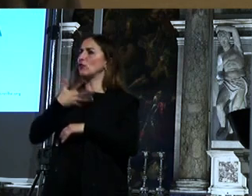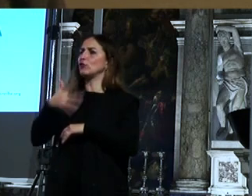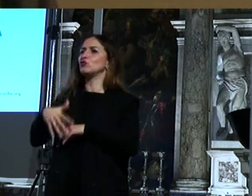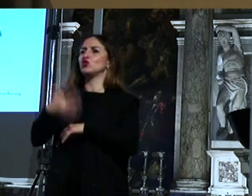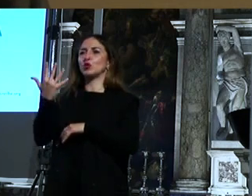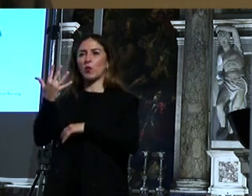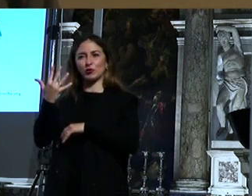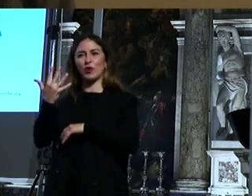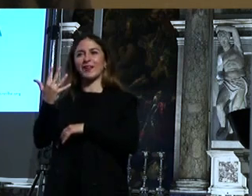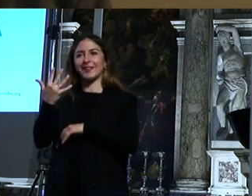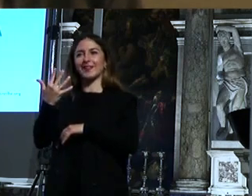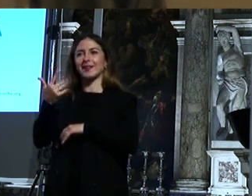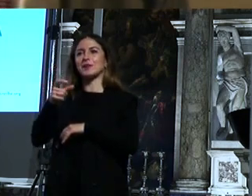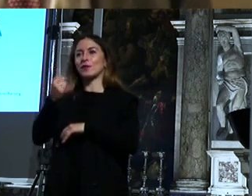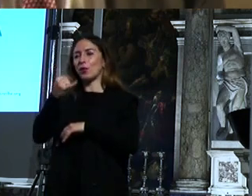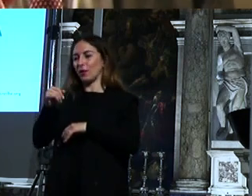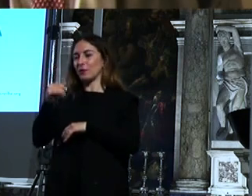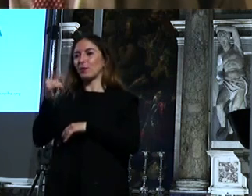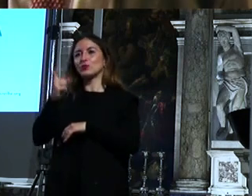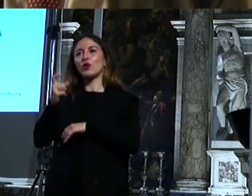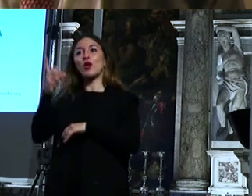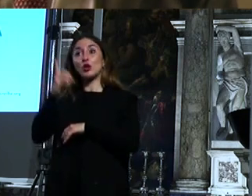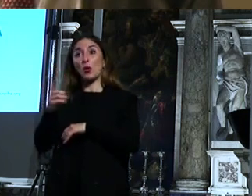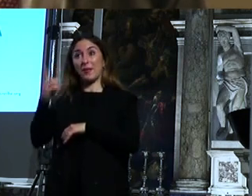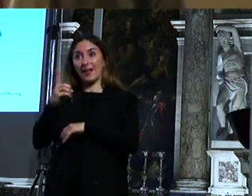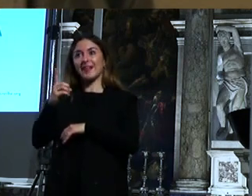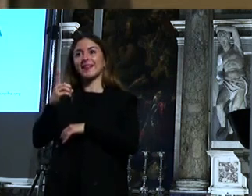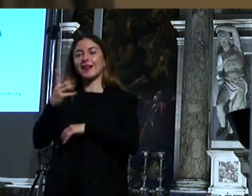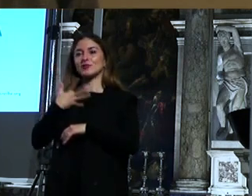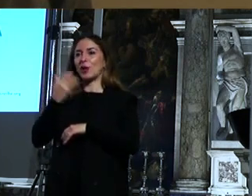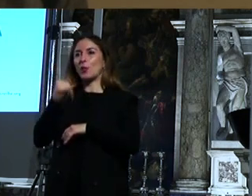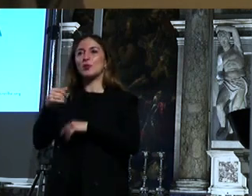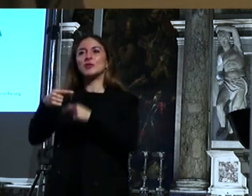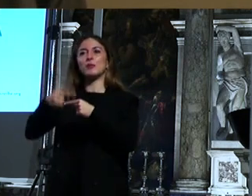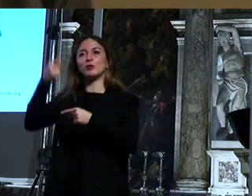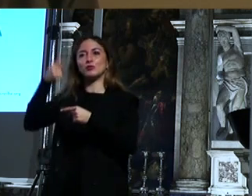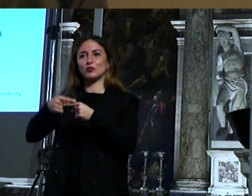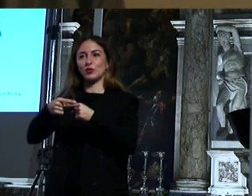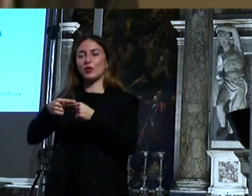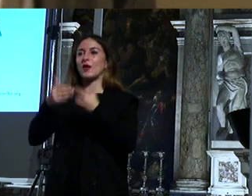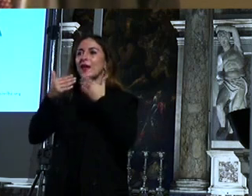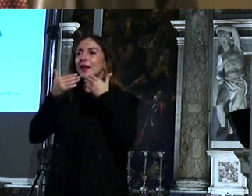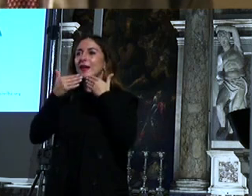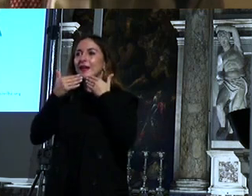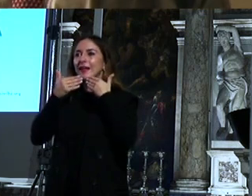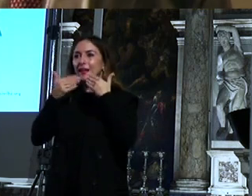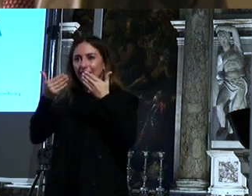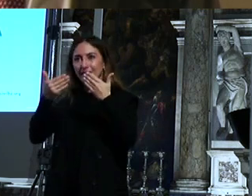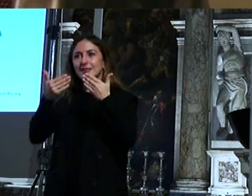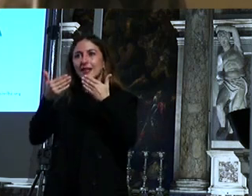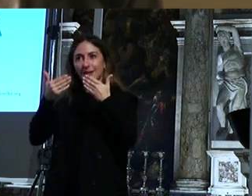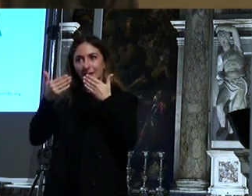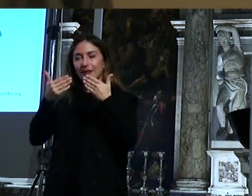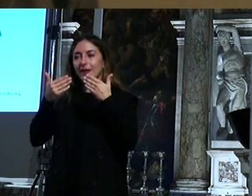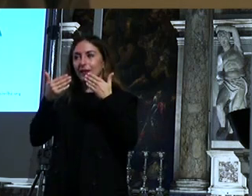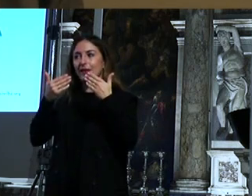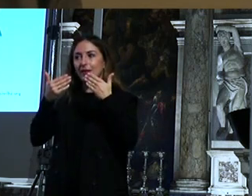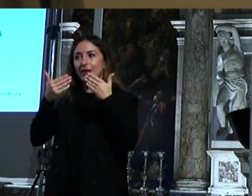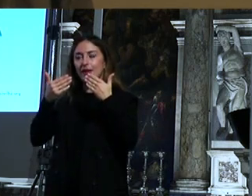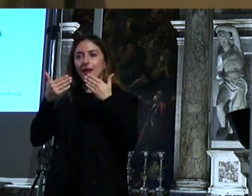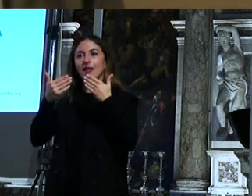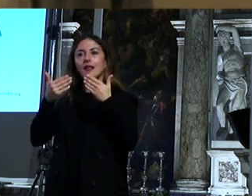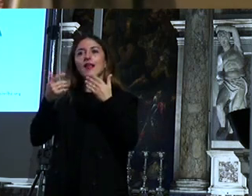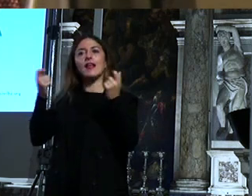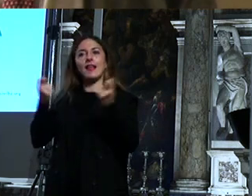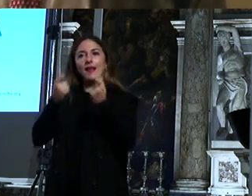una piccola coda domenica per ringraziare il carnevale di Maurizio Scaparro, lo faremo in